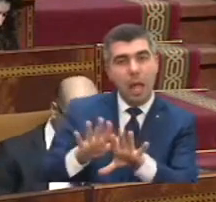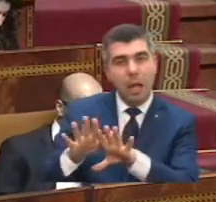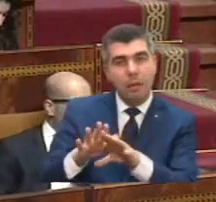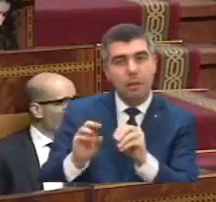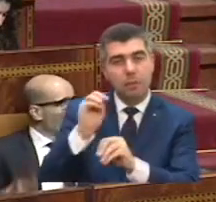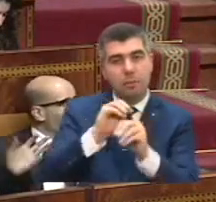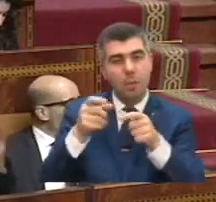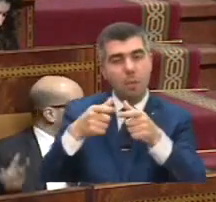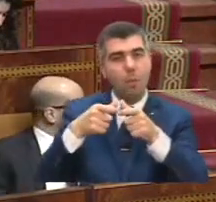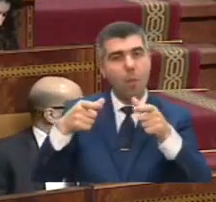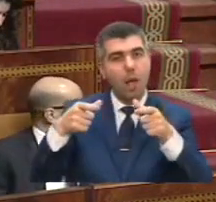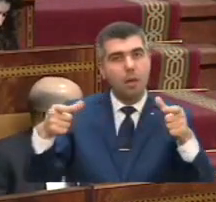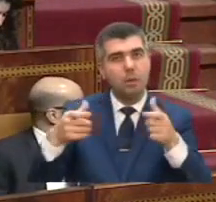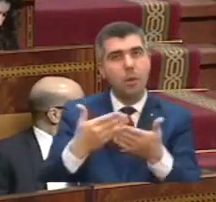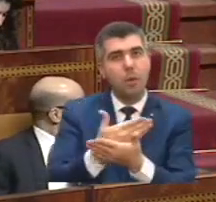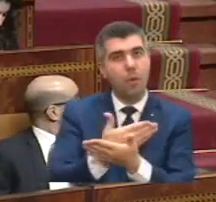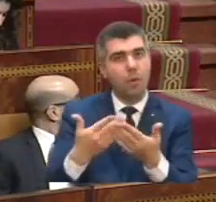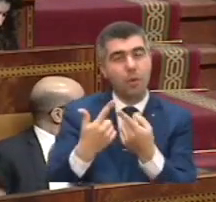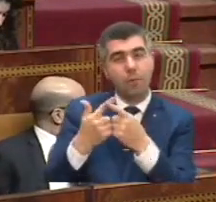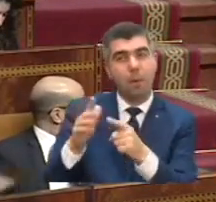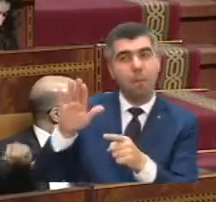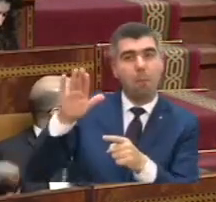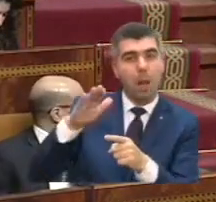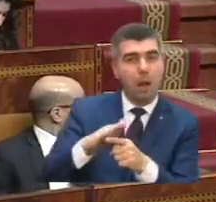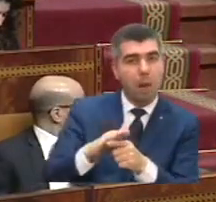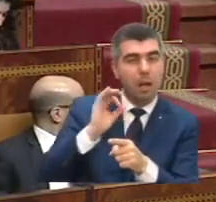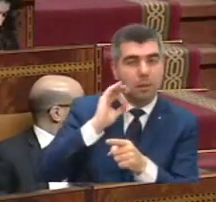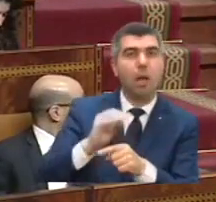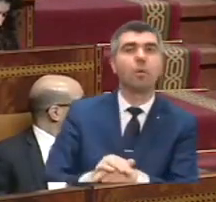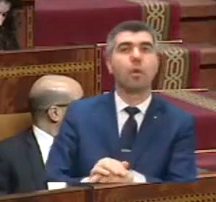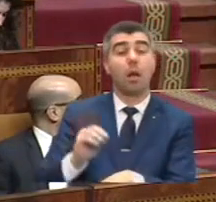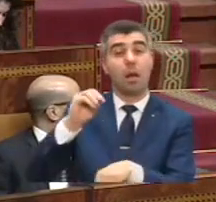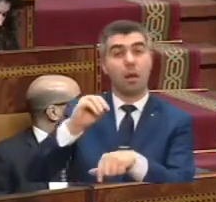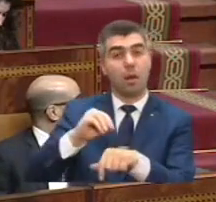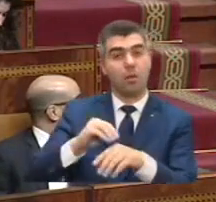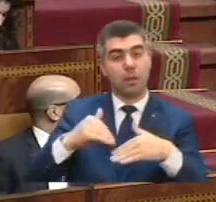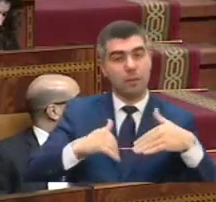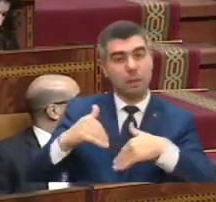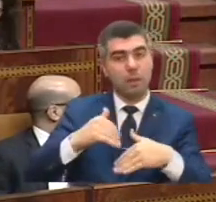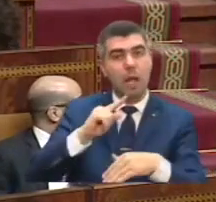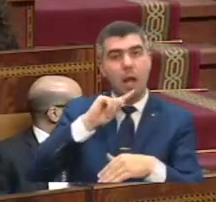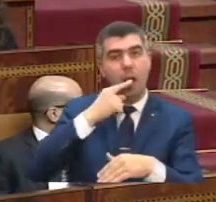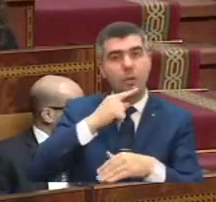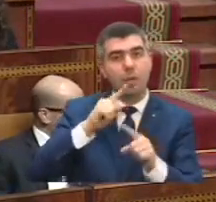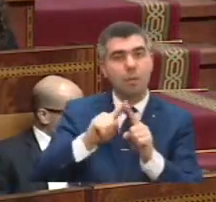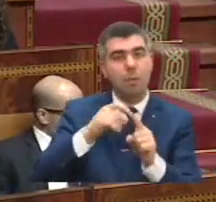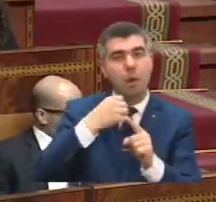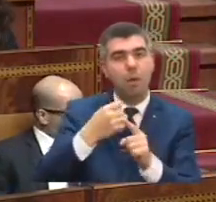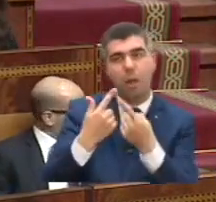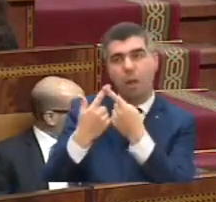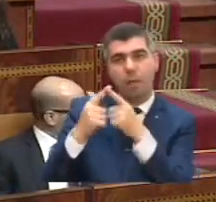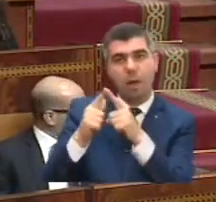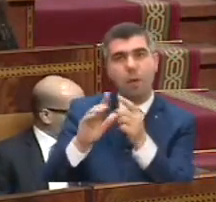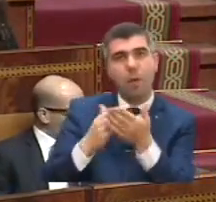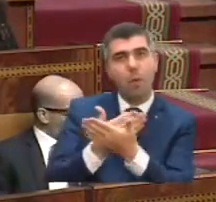توسيع وتقوية الطريق الرابطة بين تنغير وبني ملال، توسيع الطريق الرابطة بين الرشيدية وجهات الشرقية عبر أبو عرفة.